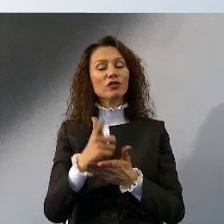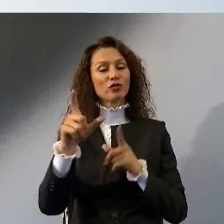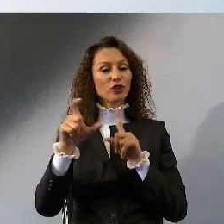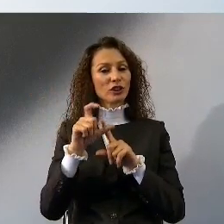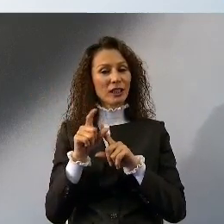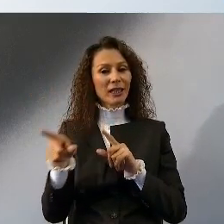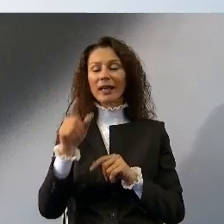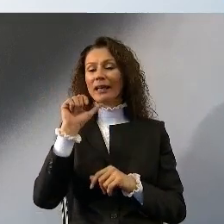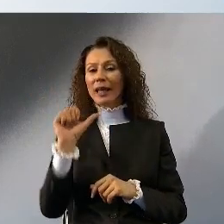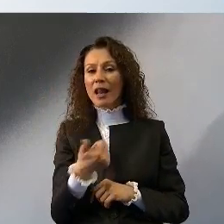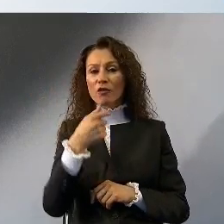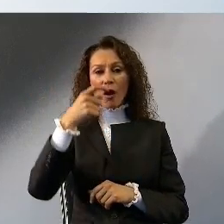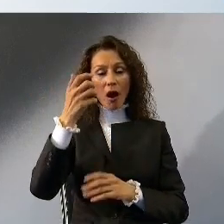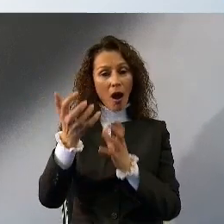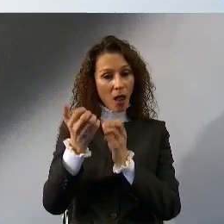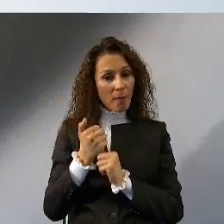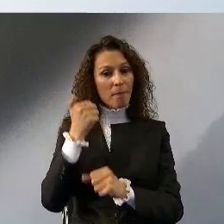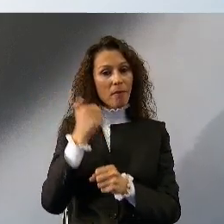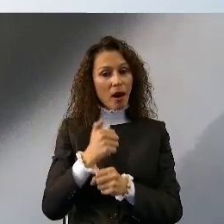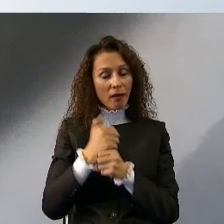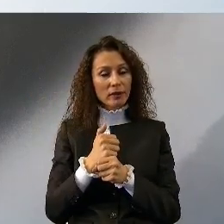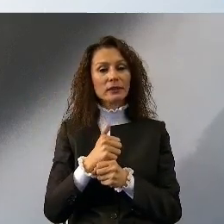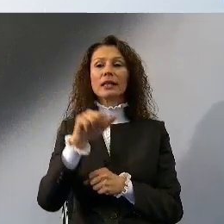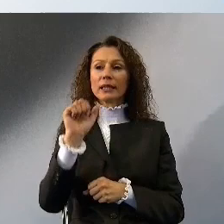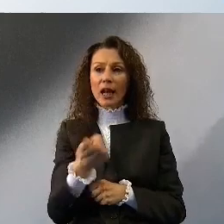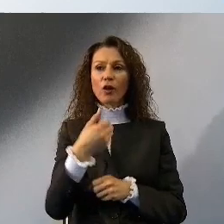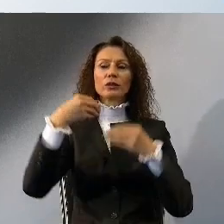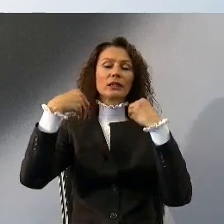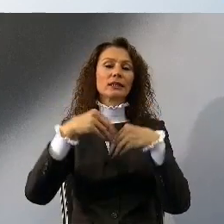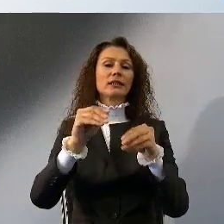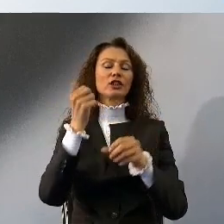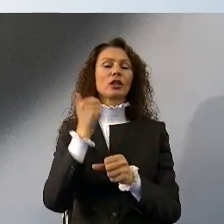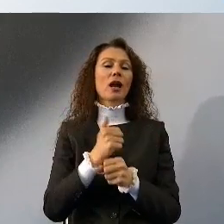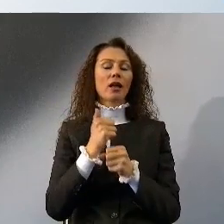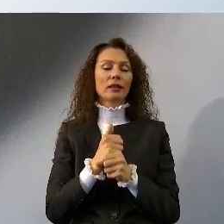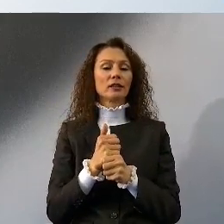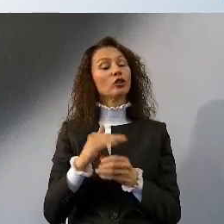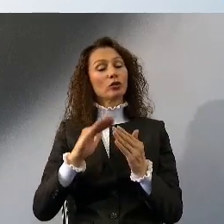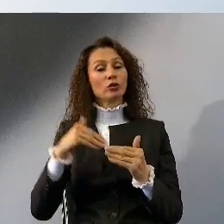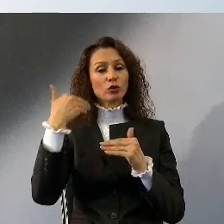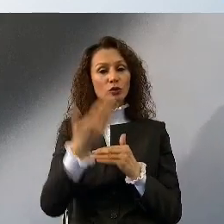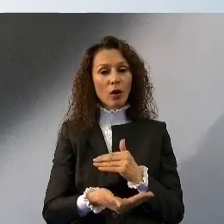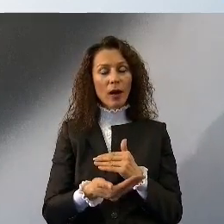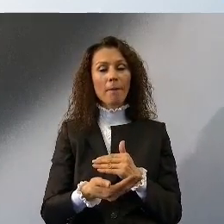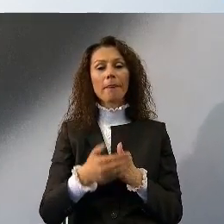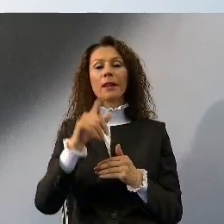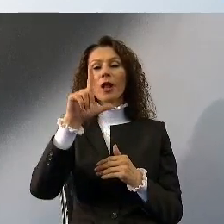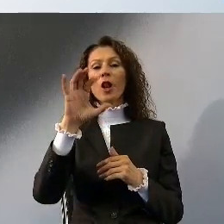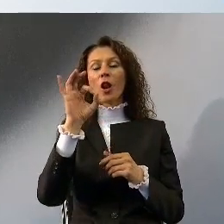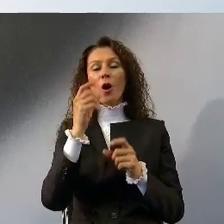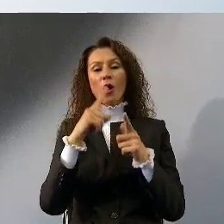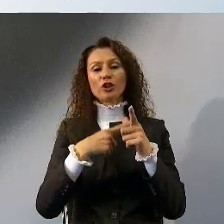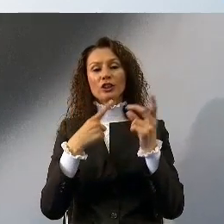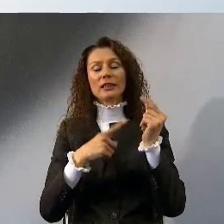Çiftçiye gerekiyorsa alım garantisi, gerekiyorsa satış garantisi vermek. Ardından lojistik işleme